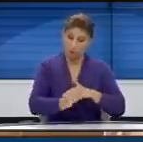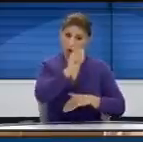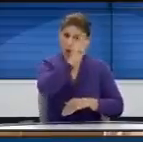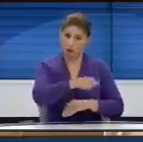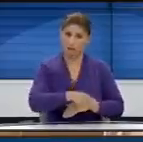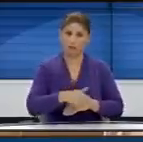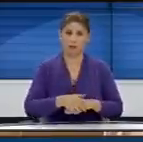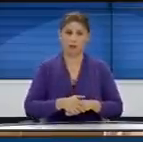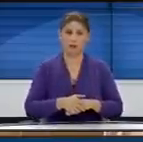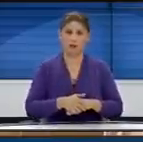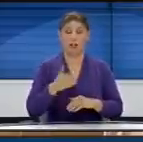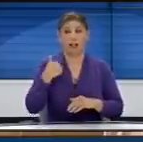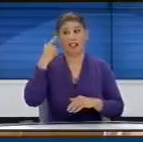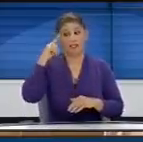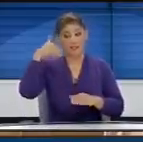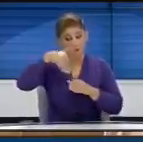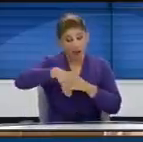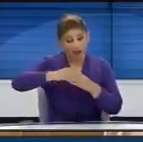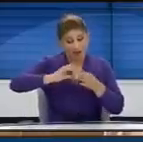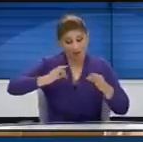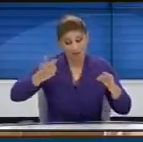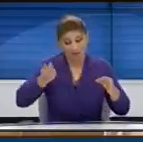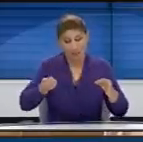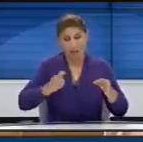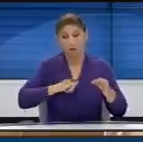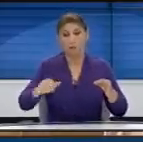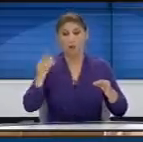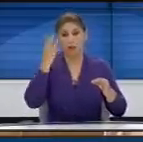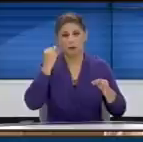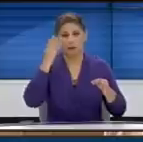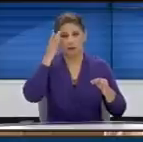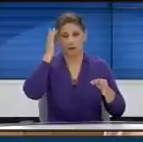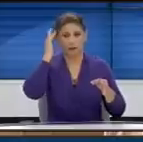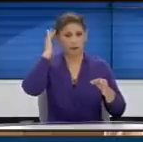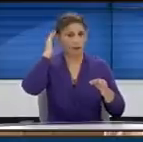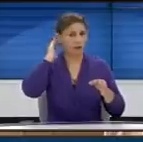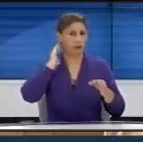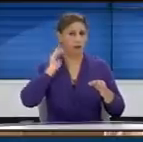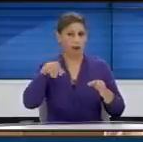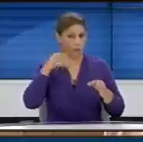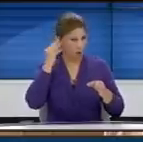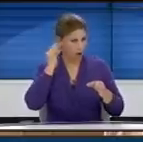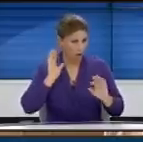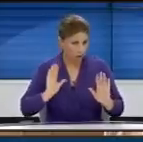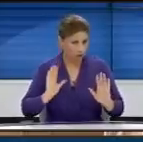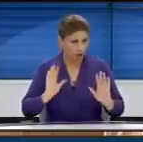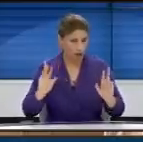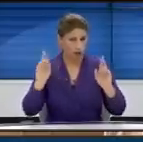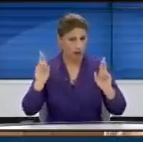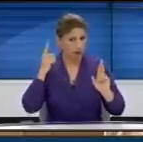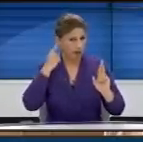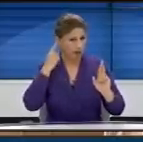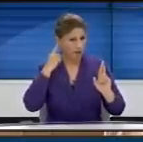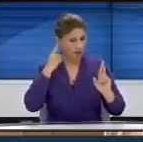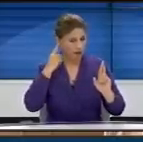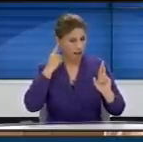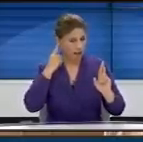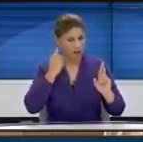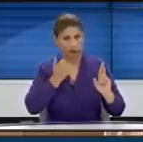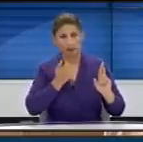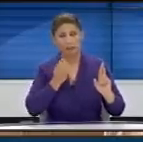Πρωθυπουργός, ο Πρωθυπουργός δεν μπορεί να ξέρει τι κάνει η ΕΥΠ, ούτε ποτέ να μάθει. Αυτό άκουσα. Ελπίζω τα αυτιά μου να με